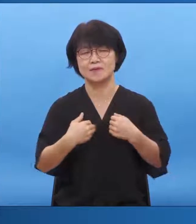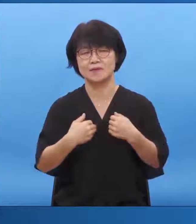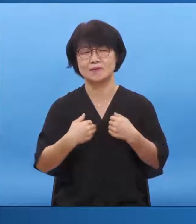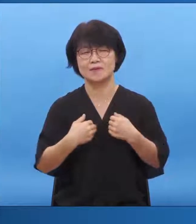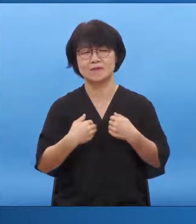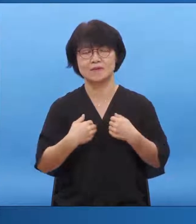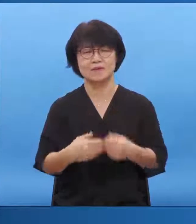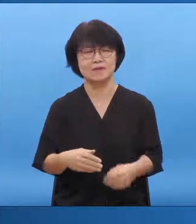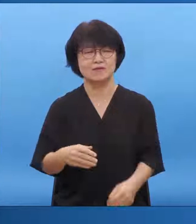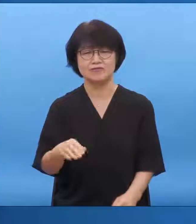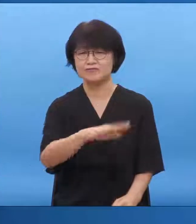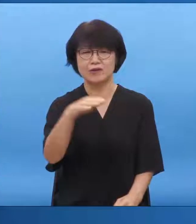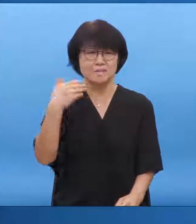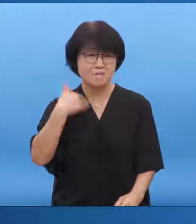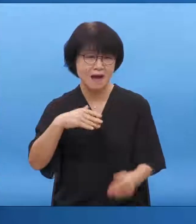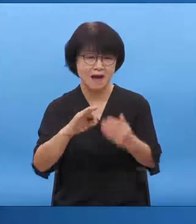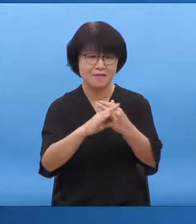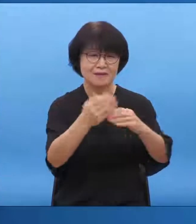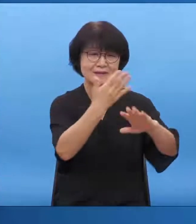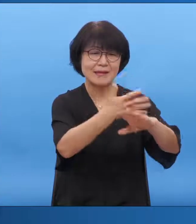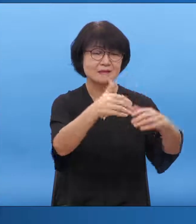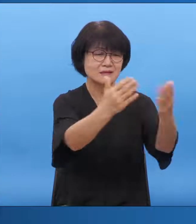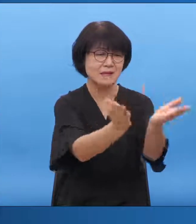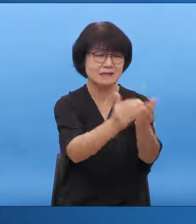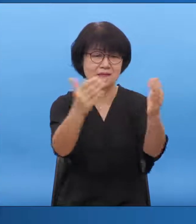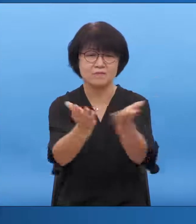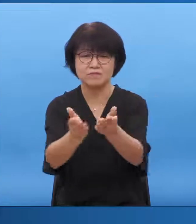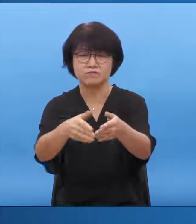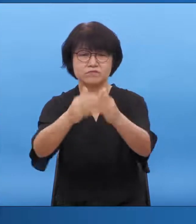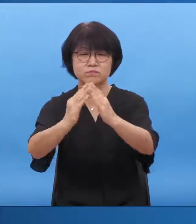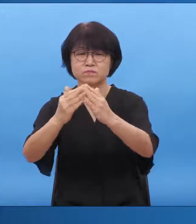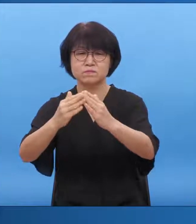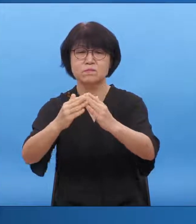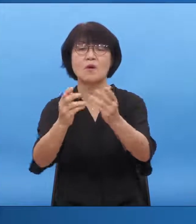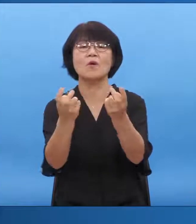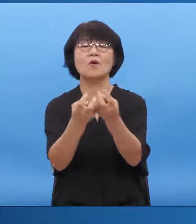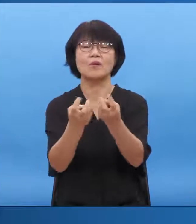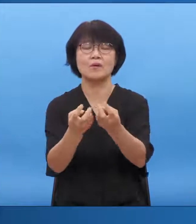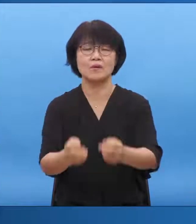지금 단체 흑암이 막 일어나고 있잖아요. 내 평생을 놓고 시대적인 응답을 봐야 돼요.